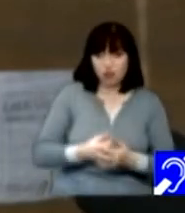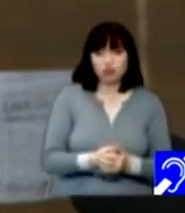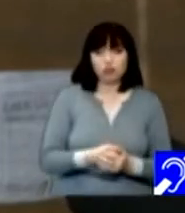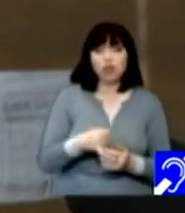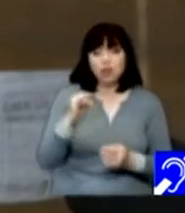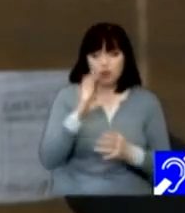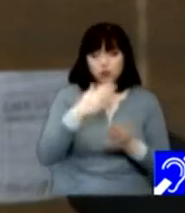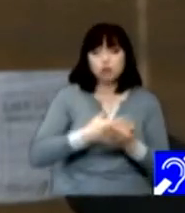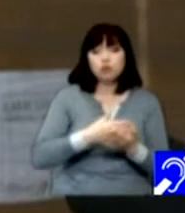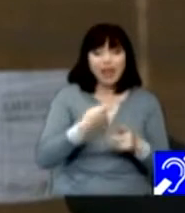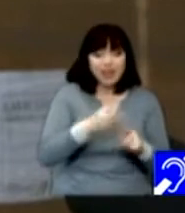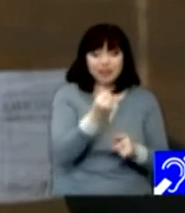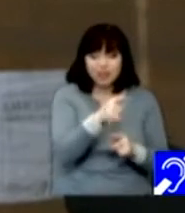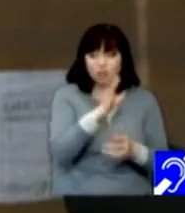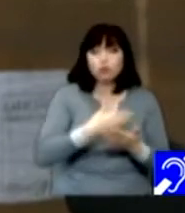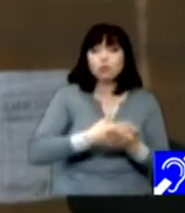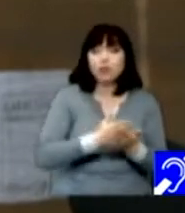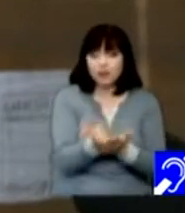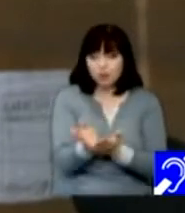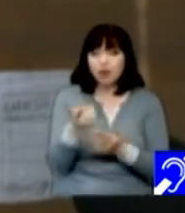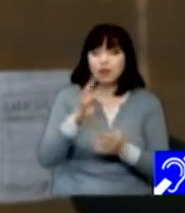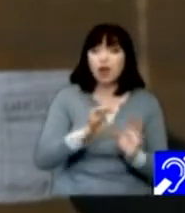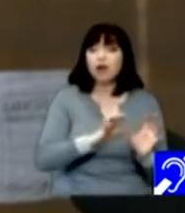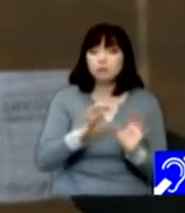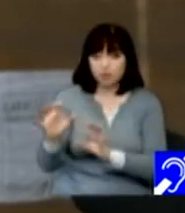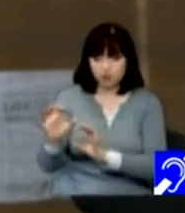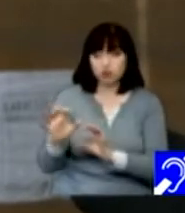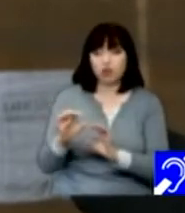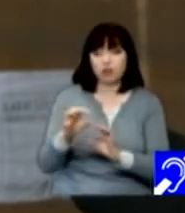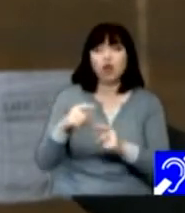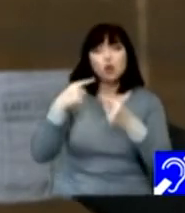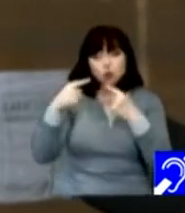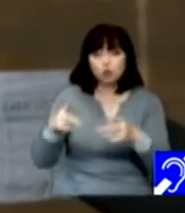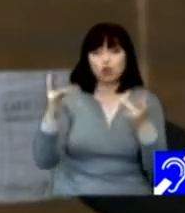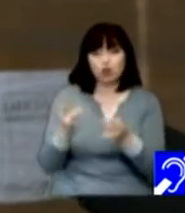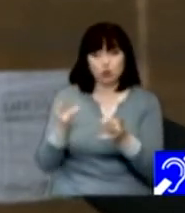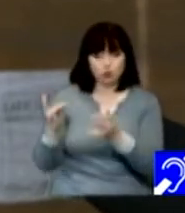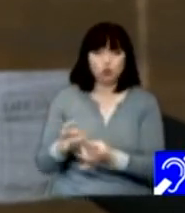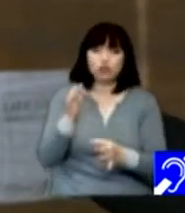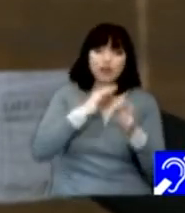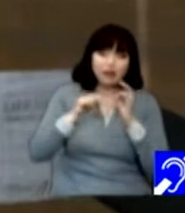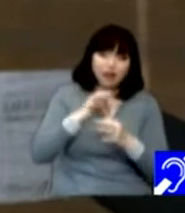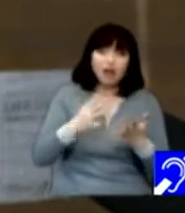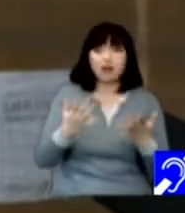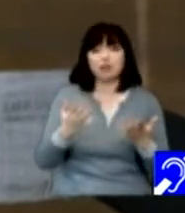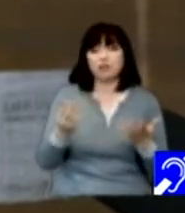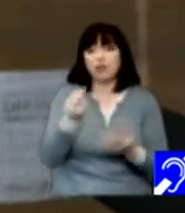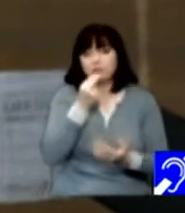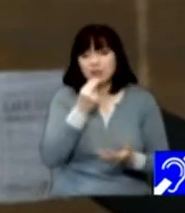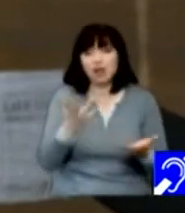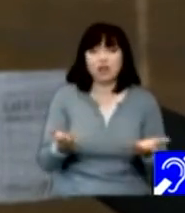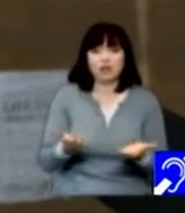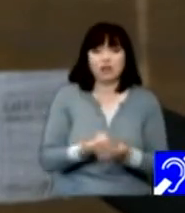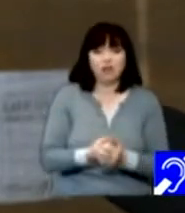fi redirecționate pentru asigurarea pacienților cu alte necesități la capitolul medicamente, la capitolul alimentație,